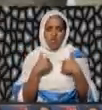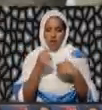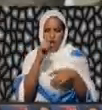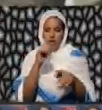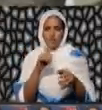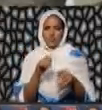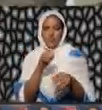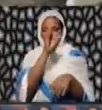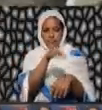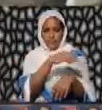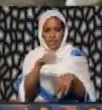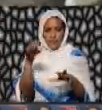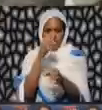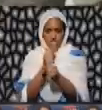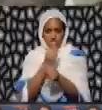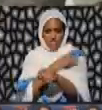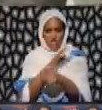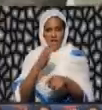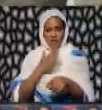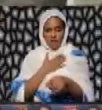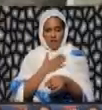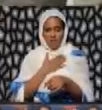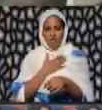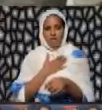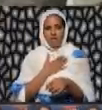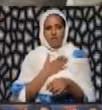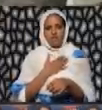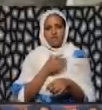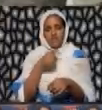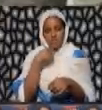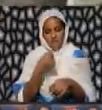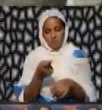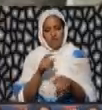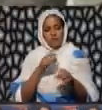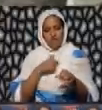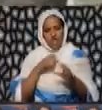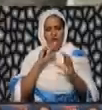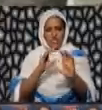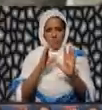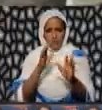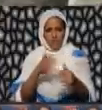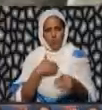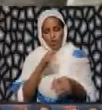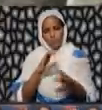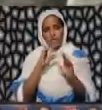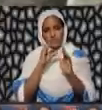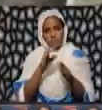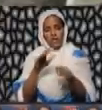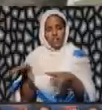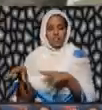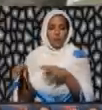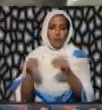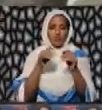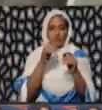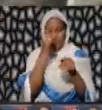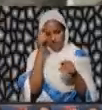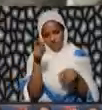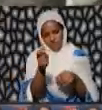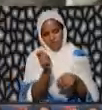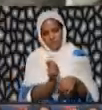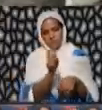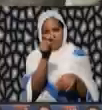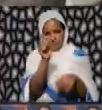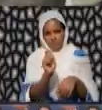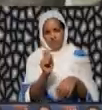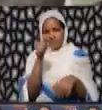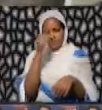ሲጫወቱ አንዱ መስቀል ይዝና እኔ እንትን ስል ማለትም አስተምሬ ወይም ሳስተምር ለተማሪዎች ለሌሎችም ሳሳልም